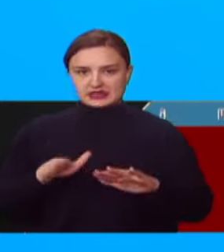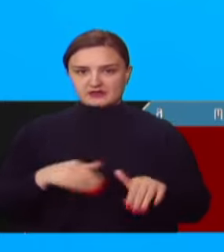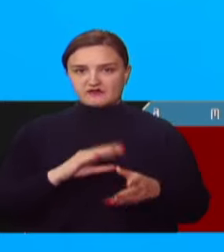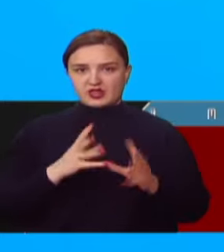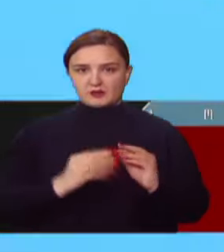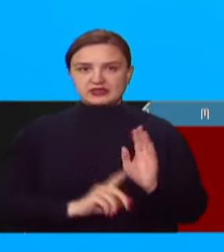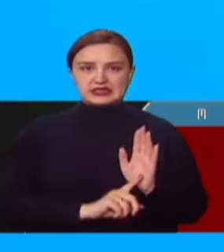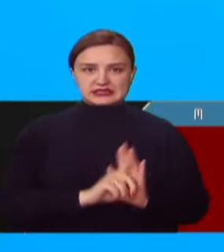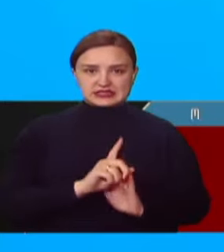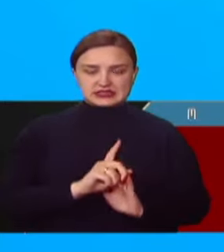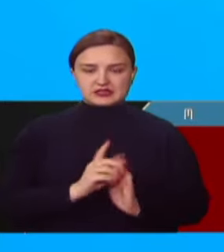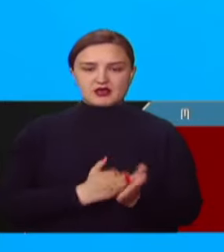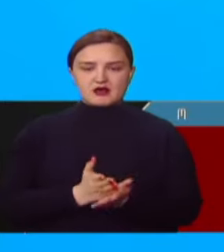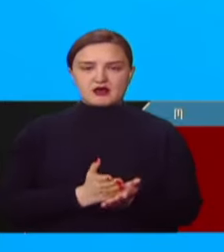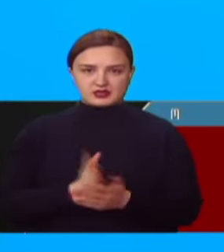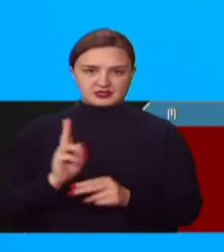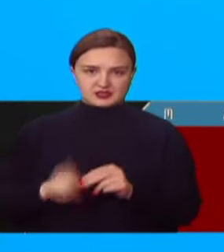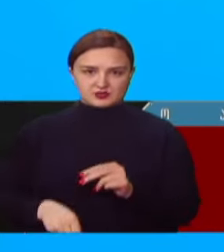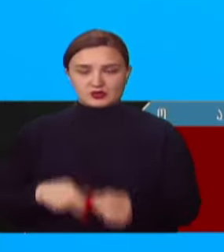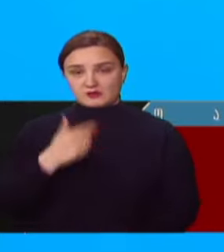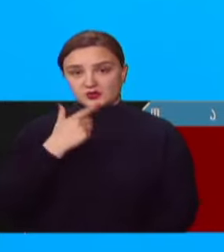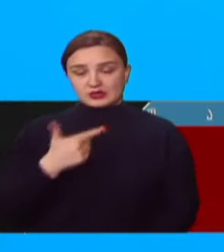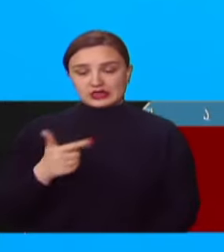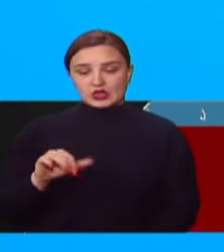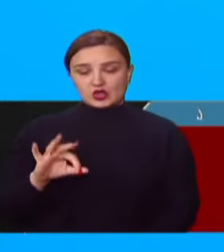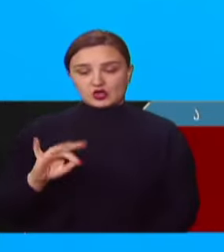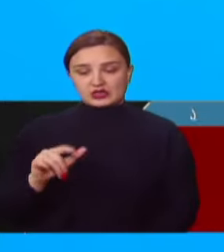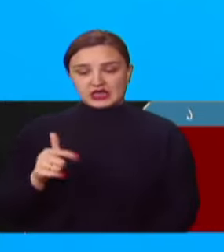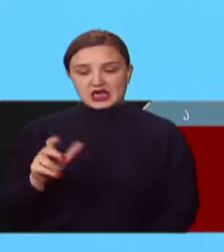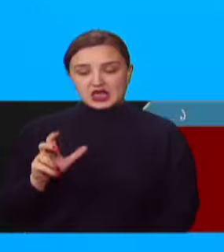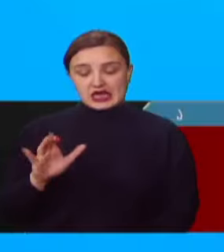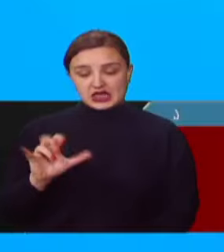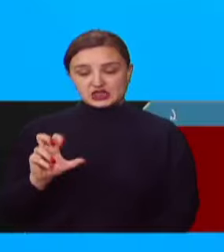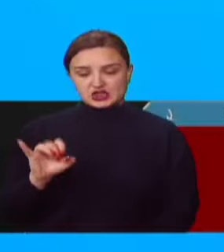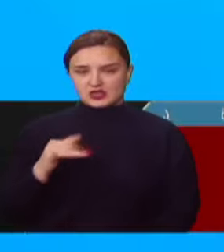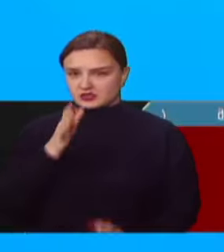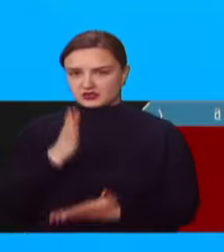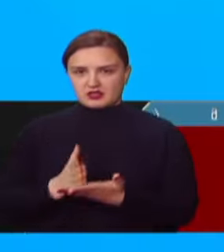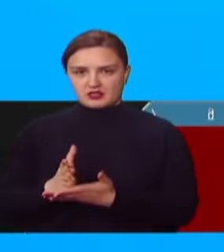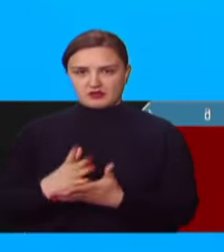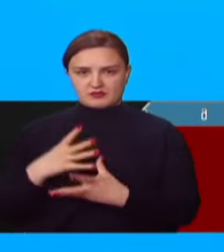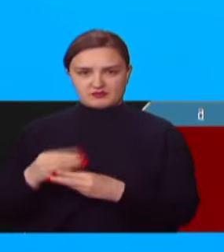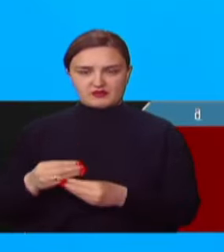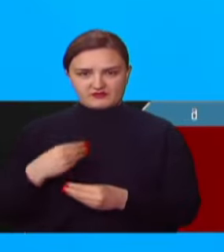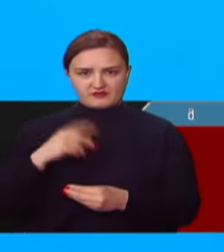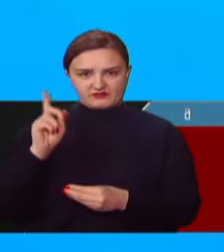დასაწყისი, დასასრული. ბატონ გიორგი ხაჭაიას ვიცნობ წლების განმავლობაში, კარგად იცნობს ამ